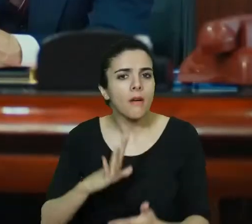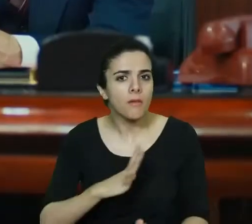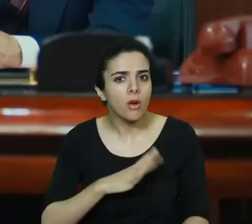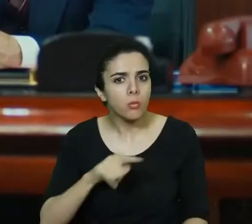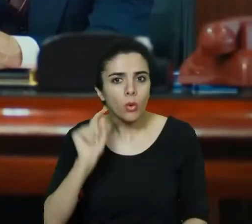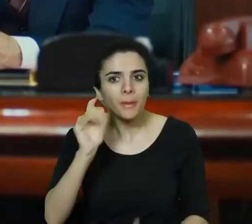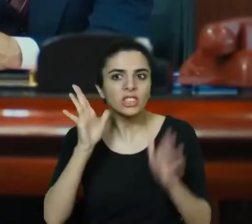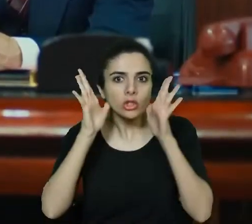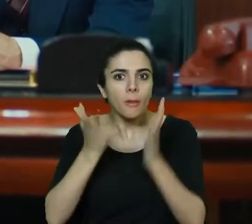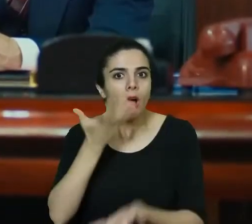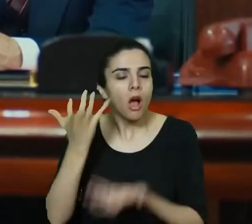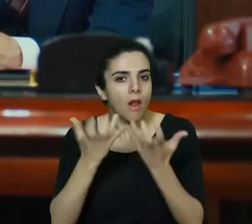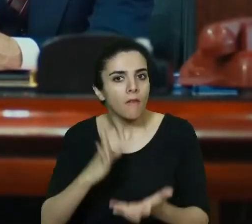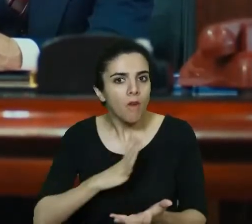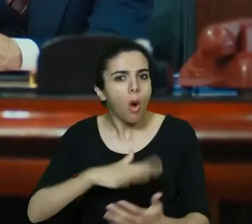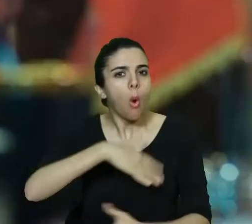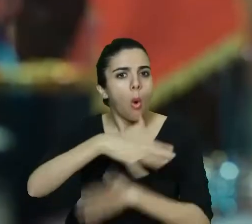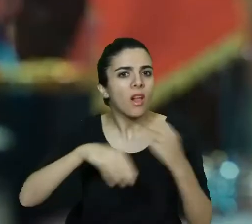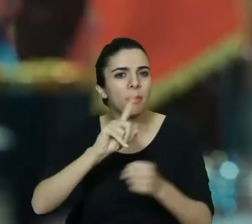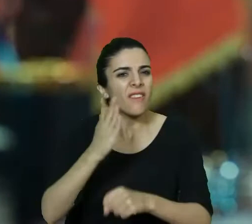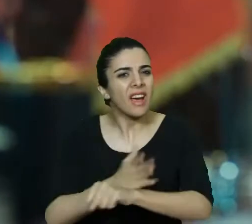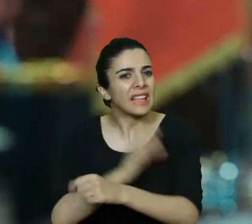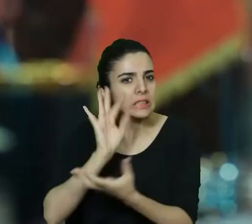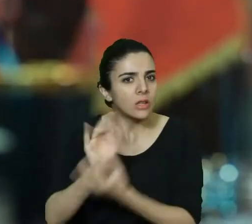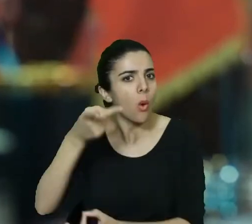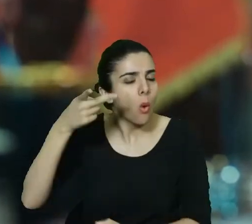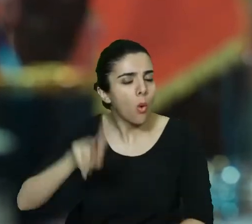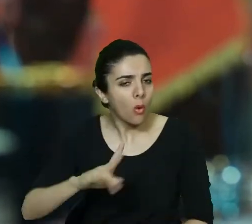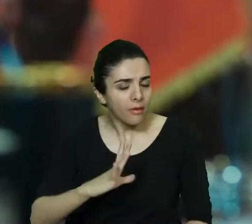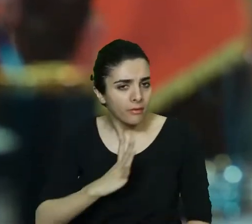Bugün bir cami yakıldı. Çıkan olaylarda bir vatandaşımız hayatını kaybetti.